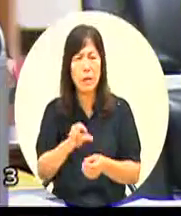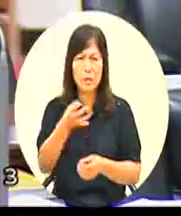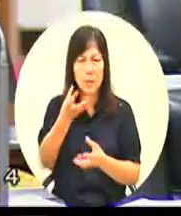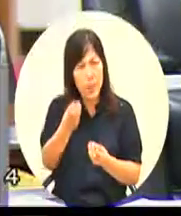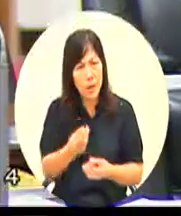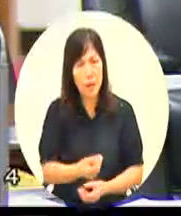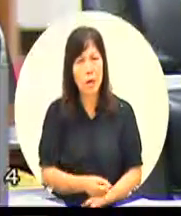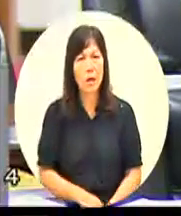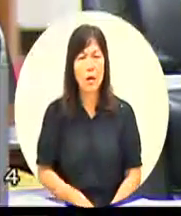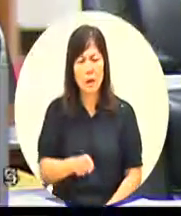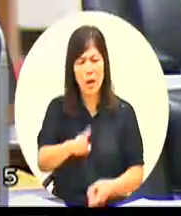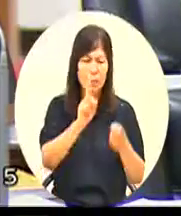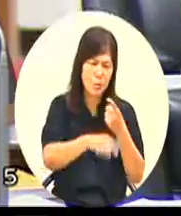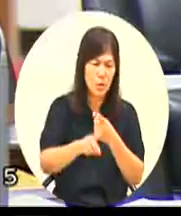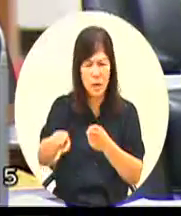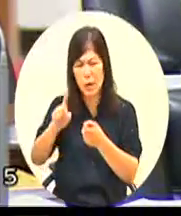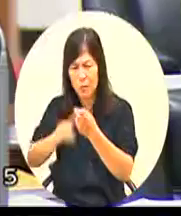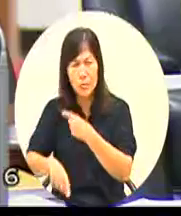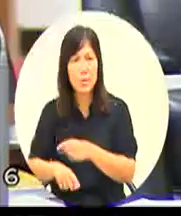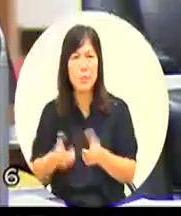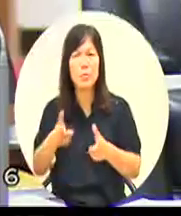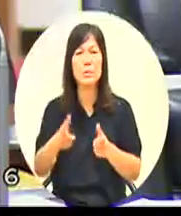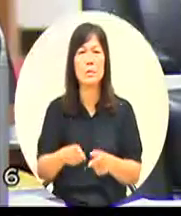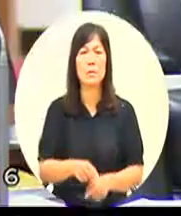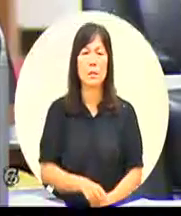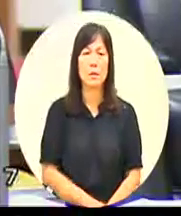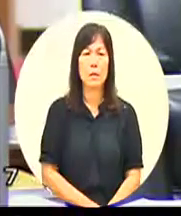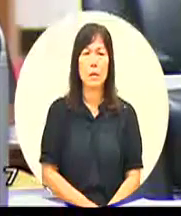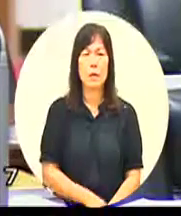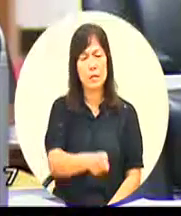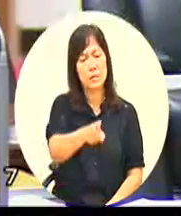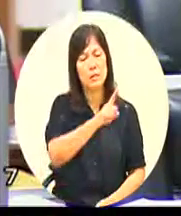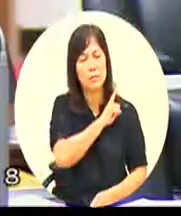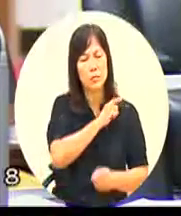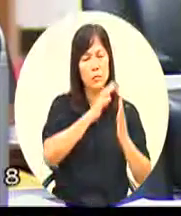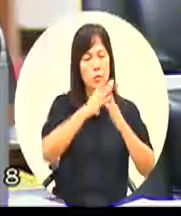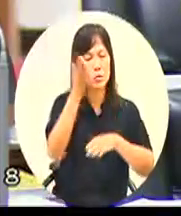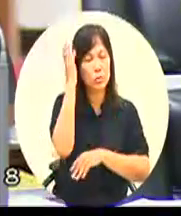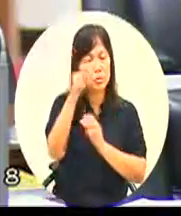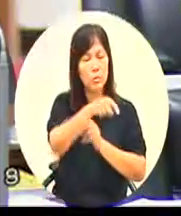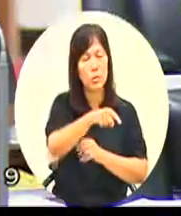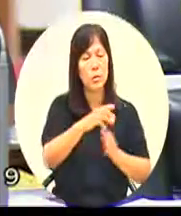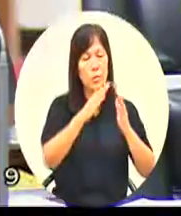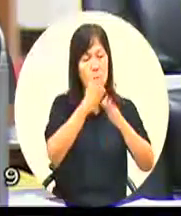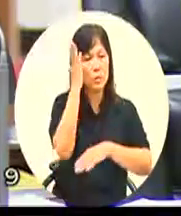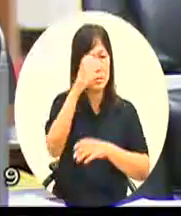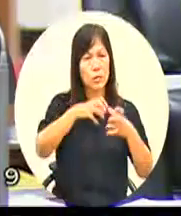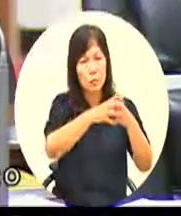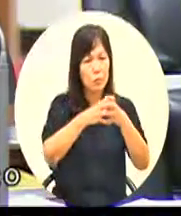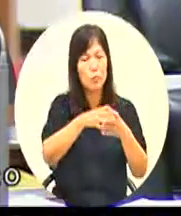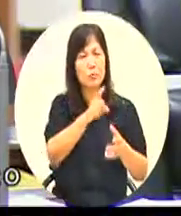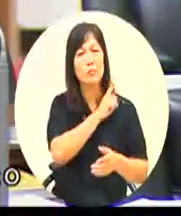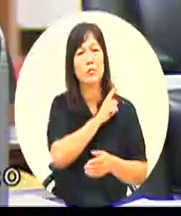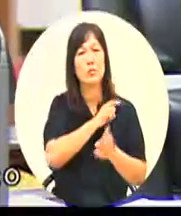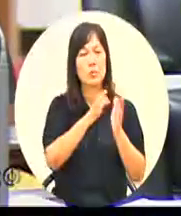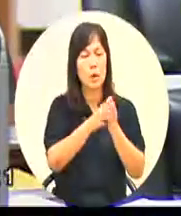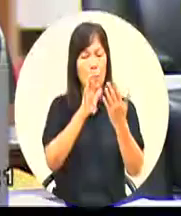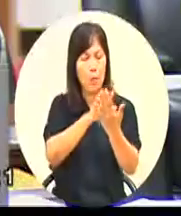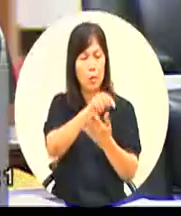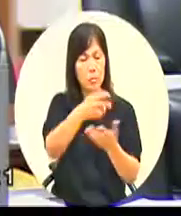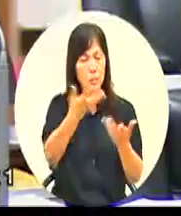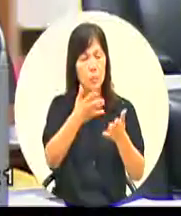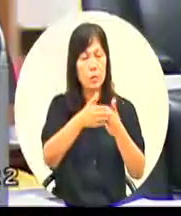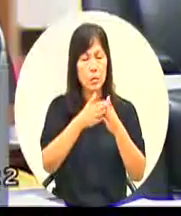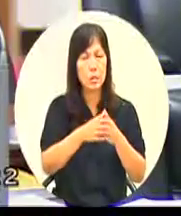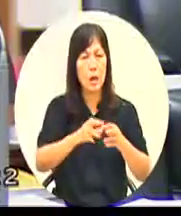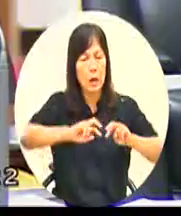对，那个东西不对，那是你们市政府，我们市政府团队应该要去面对的问题，怎